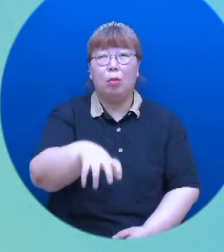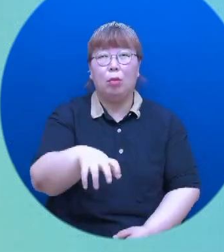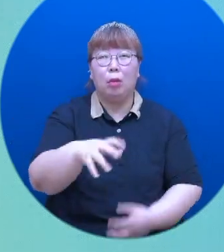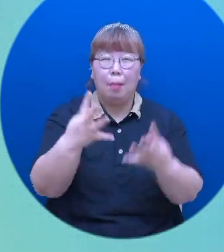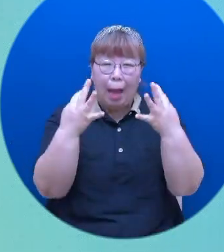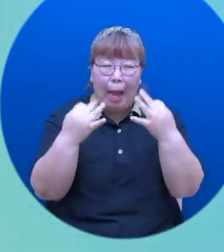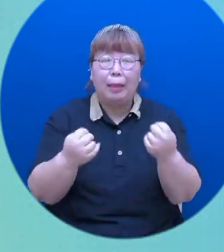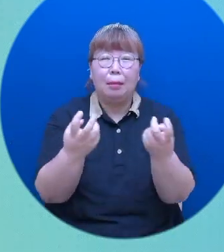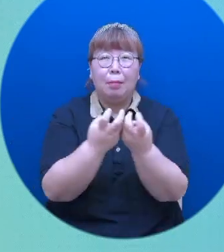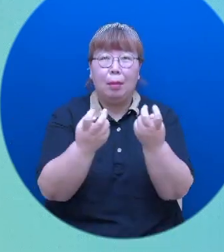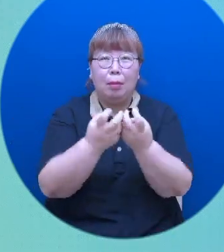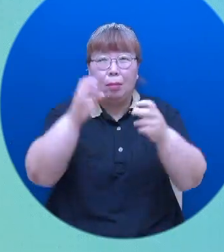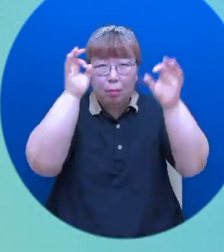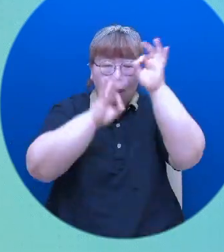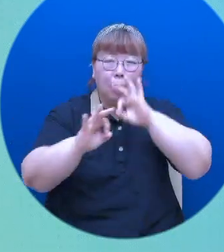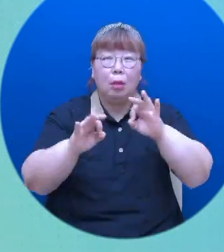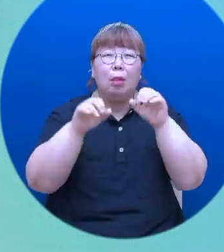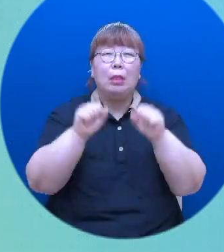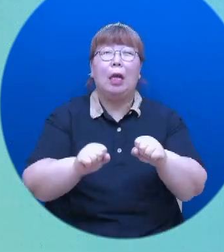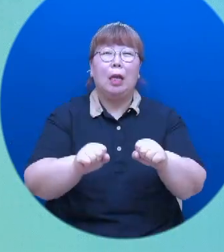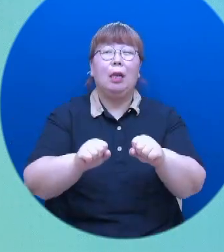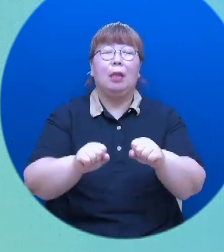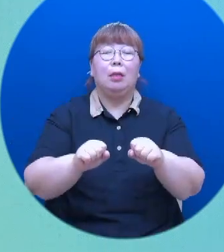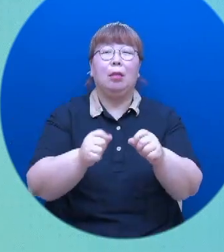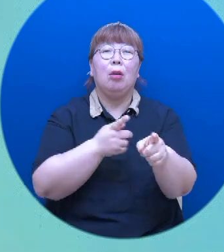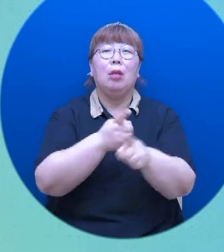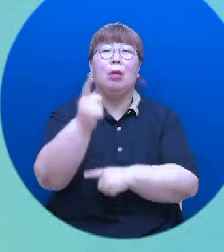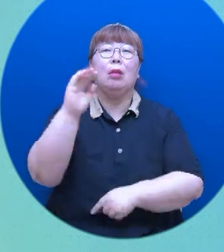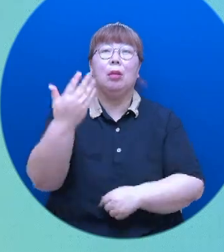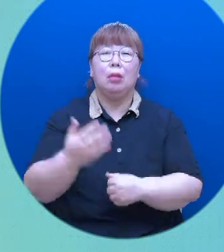그는 생존해냈고 살아냈다.